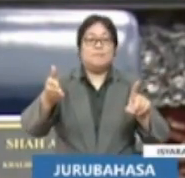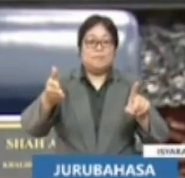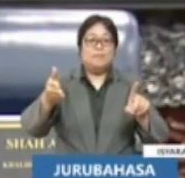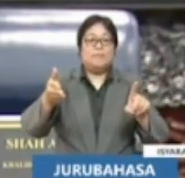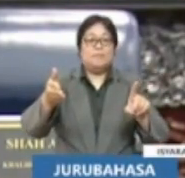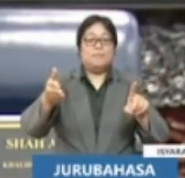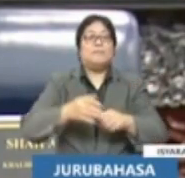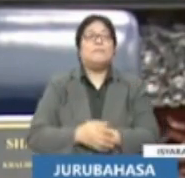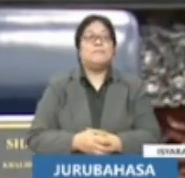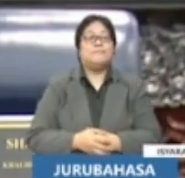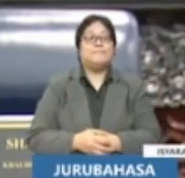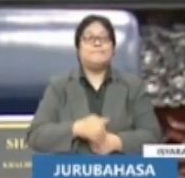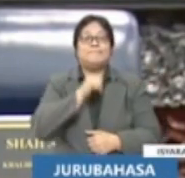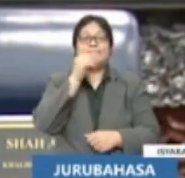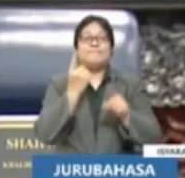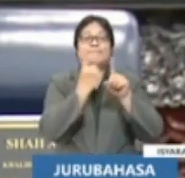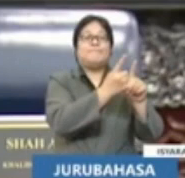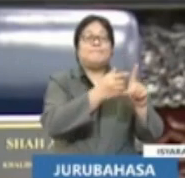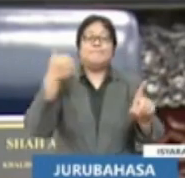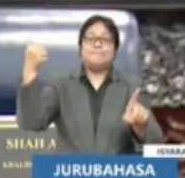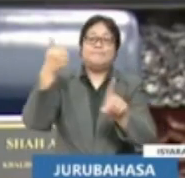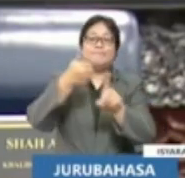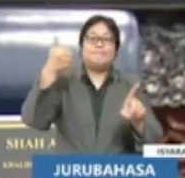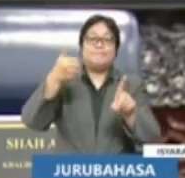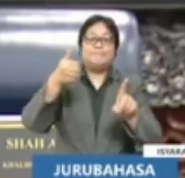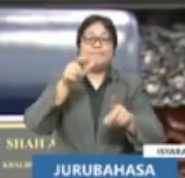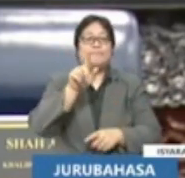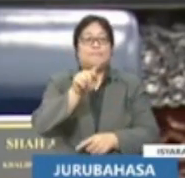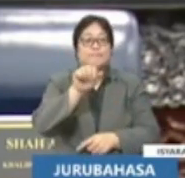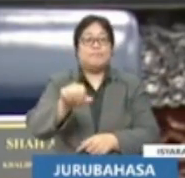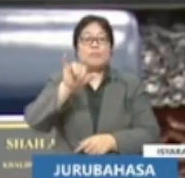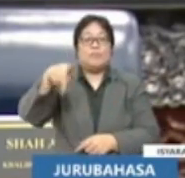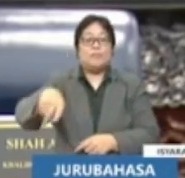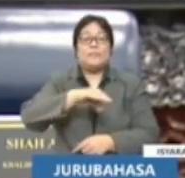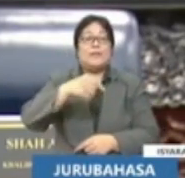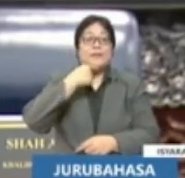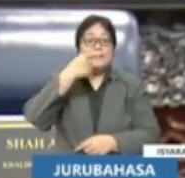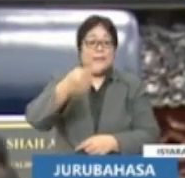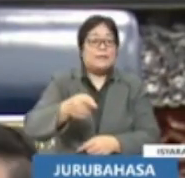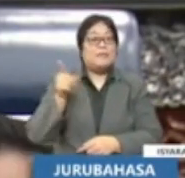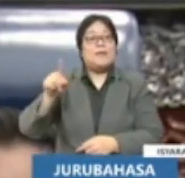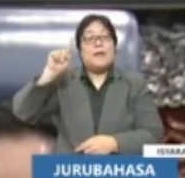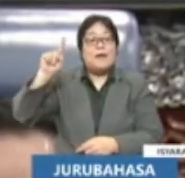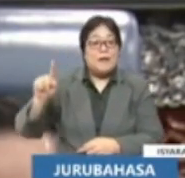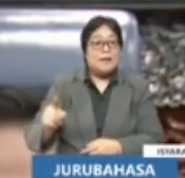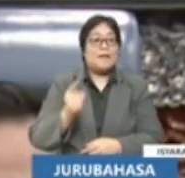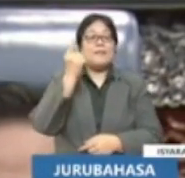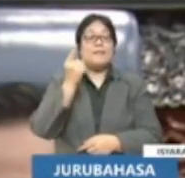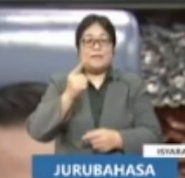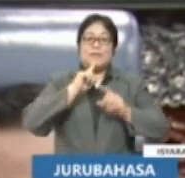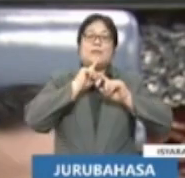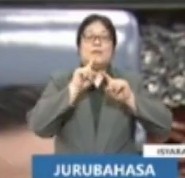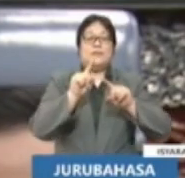untuk mematuhi arahan daripada Tan Sri Yang Ketua dan menyebut bahawa beliau hanya